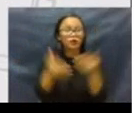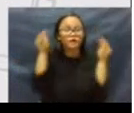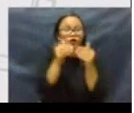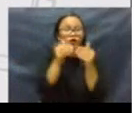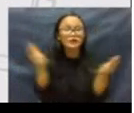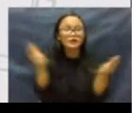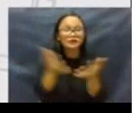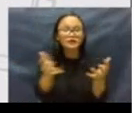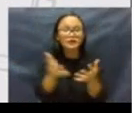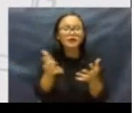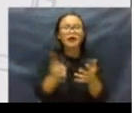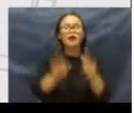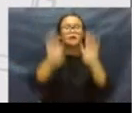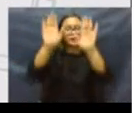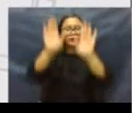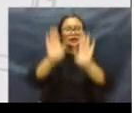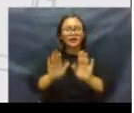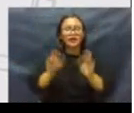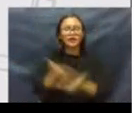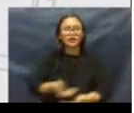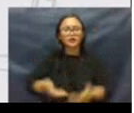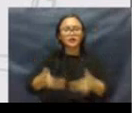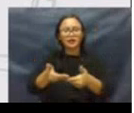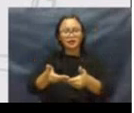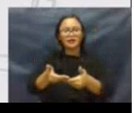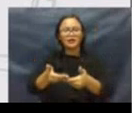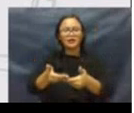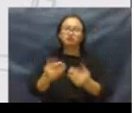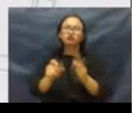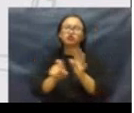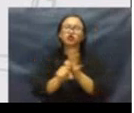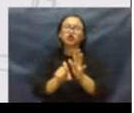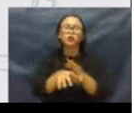media sosial. Jadi tentang hardware,